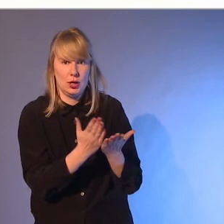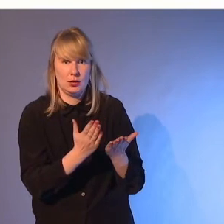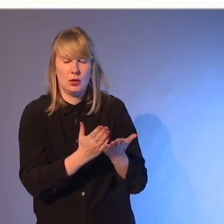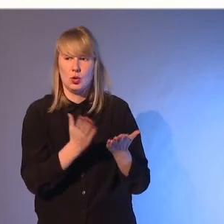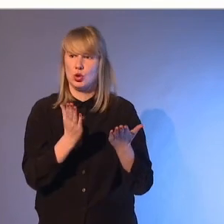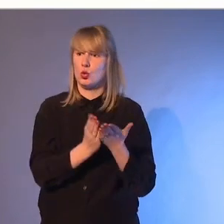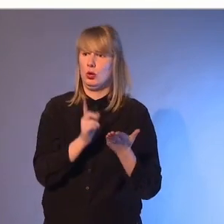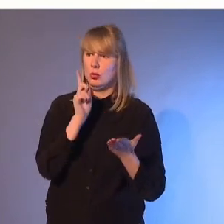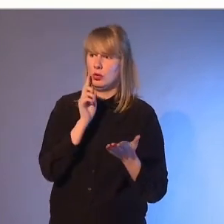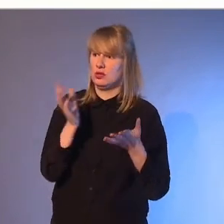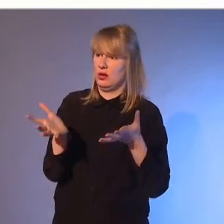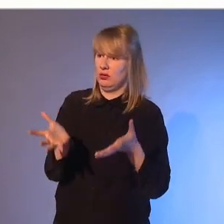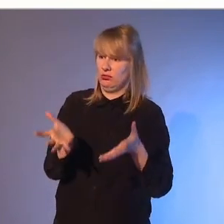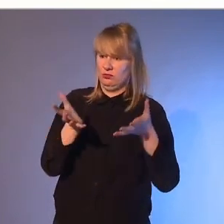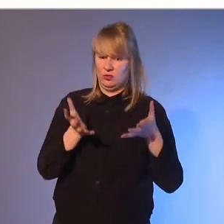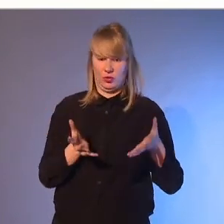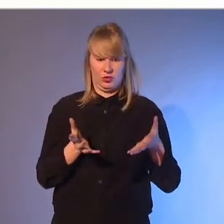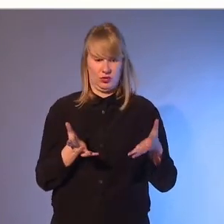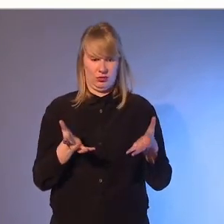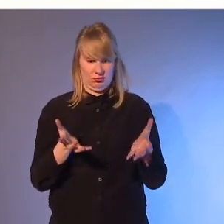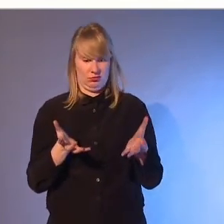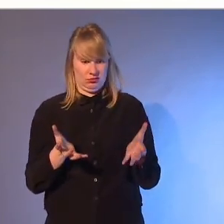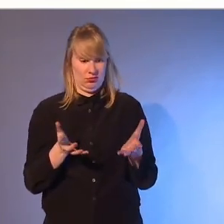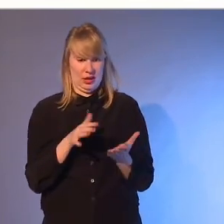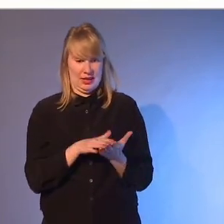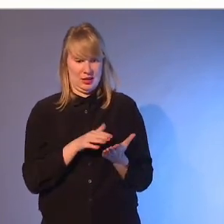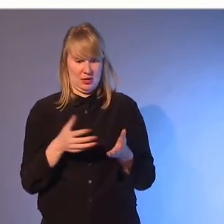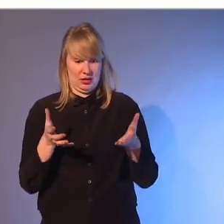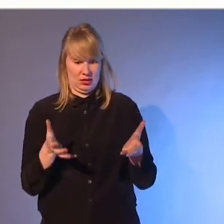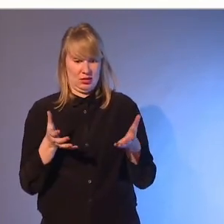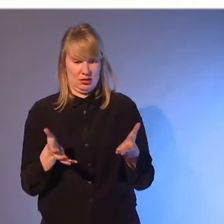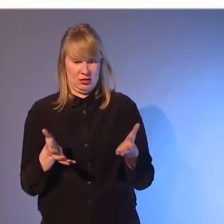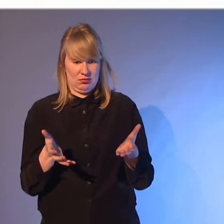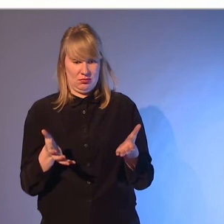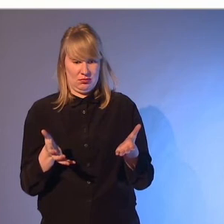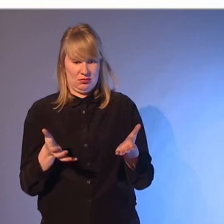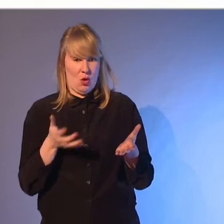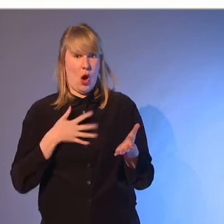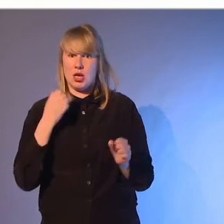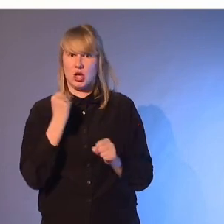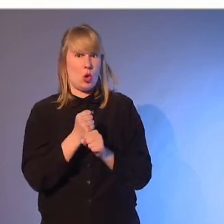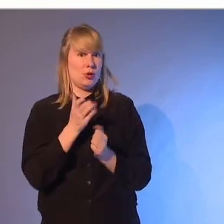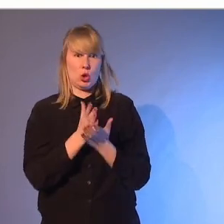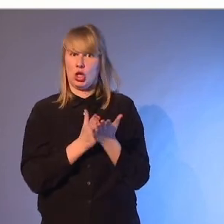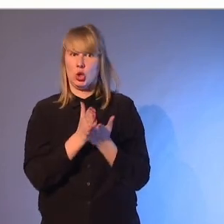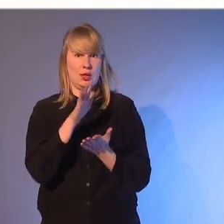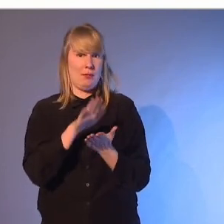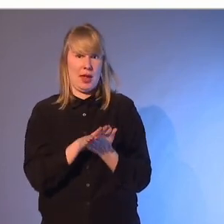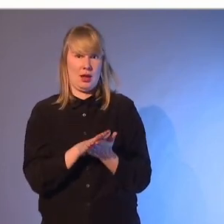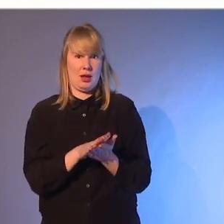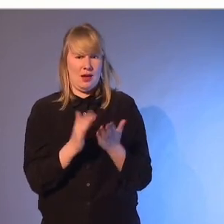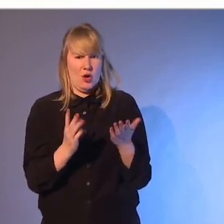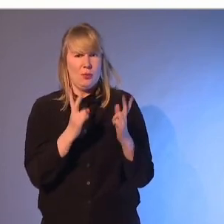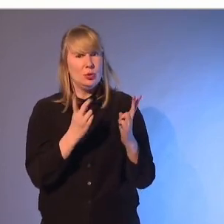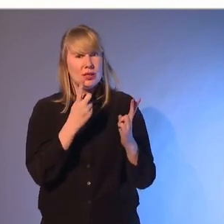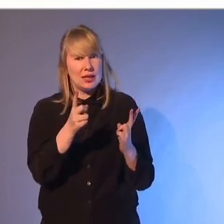plutselig fått alle de her brettene, som man egentlig ikke har jobbet grunnig nok med. Hva skal vi